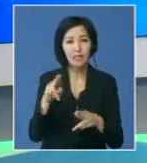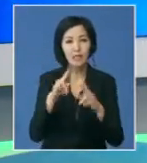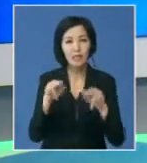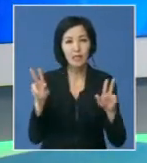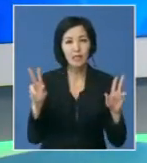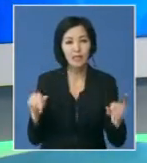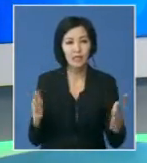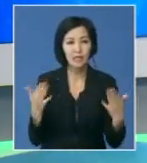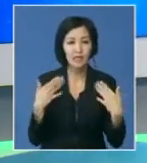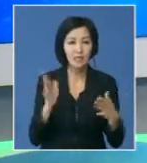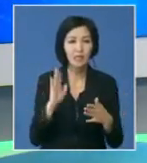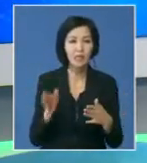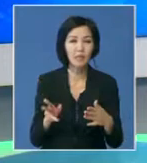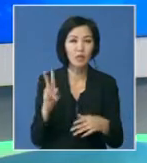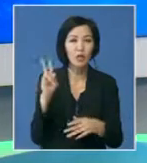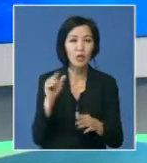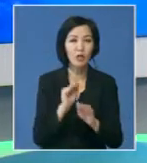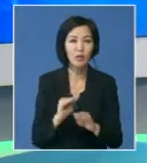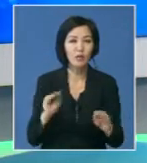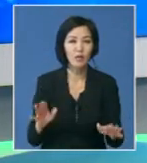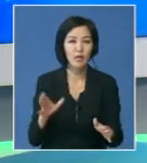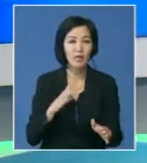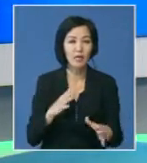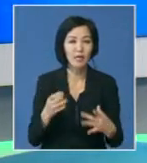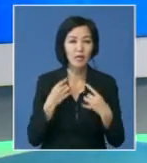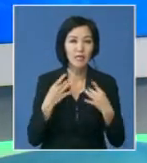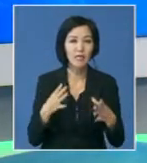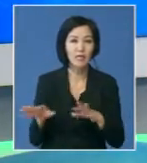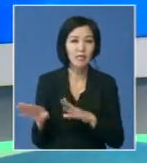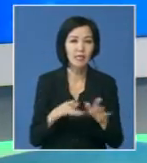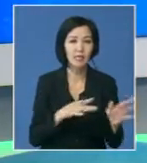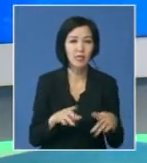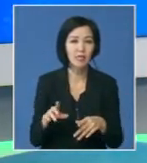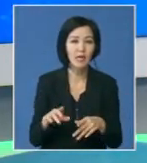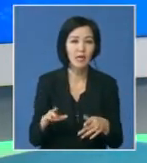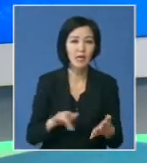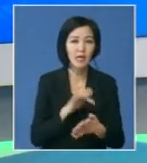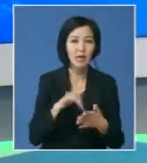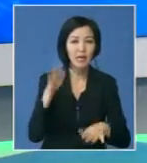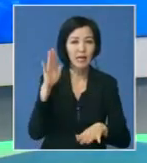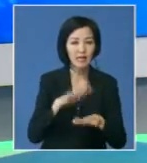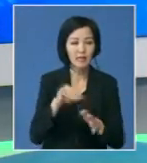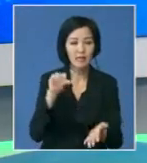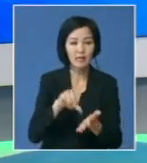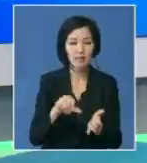Маусымның ашылуымен демалыс орнына 200 бала қабылданды. Салтанат шараға қала әкімі Бағдат Қарасаев та қатысты. Тілші